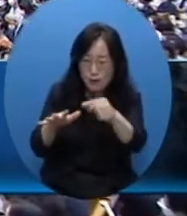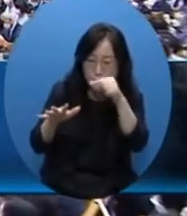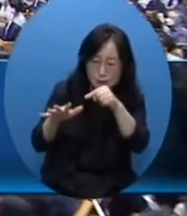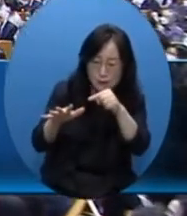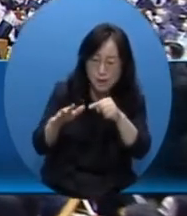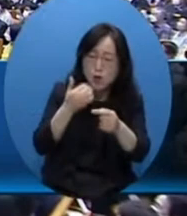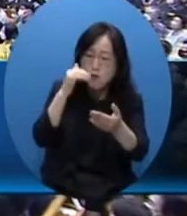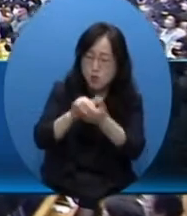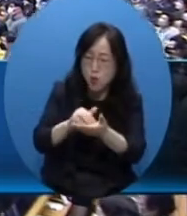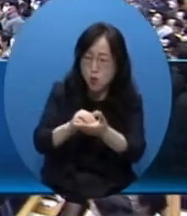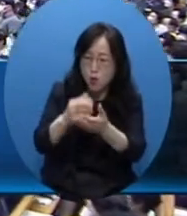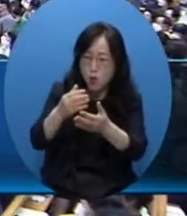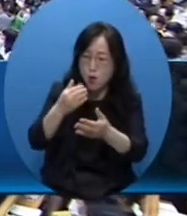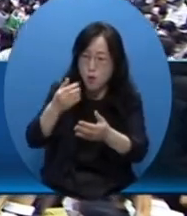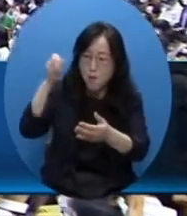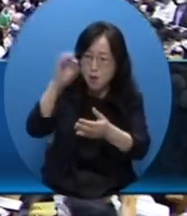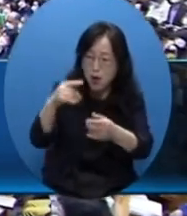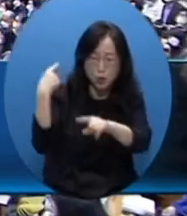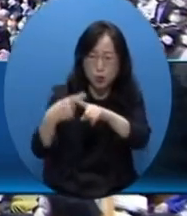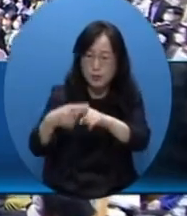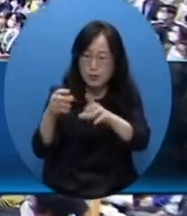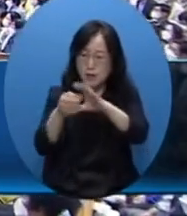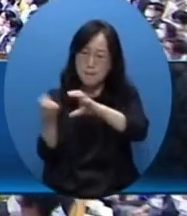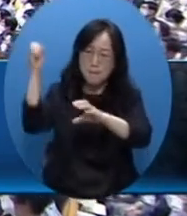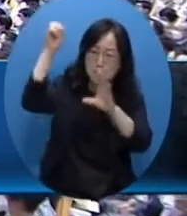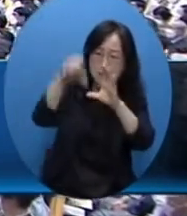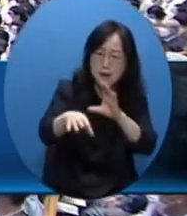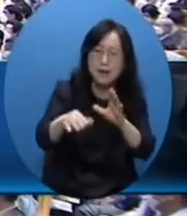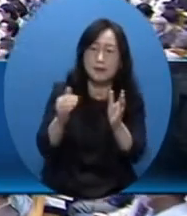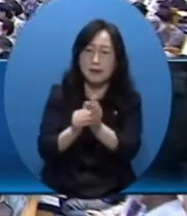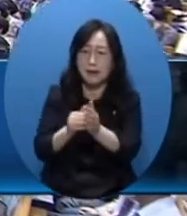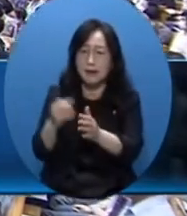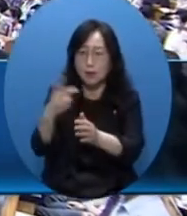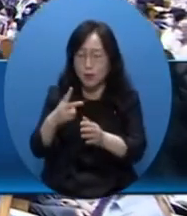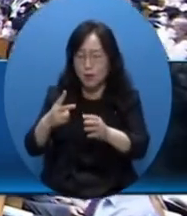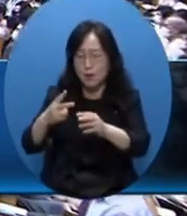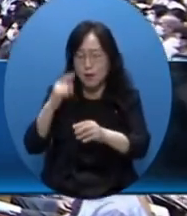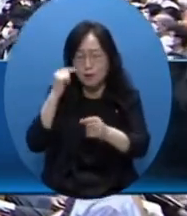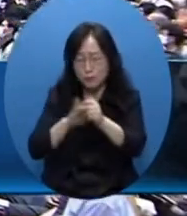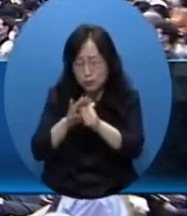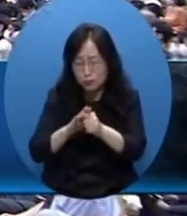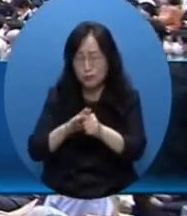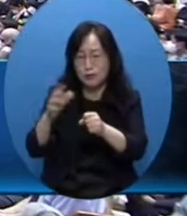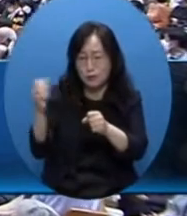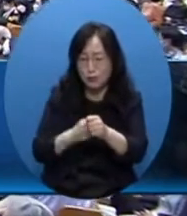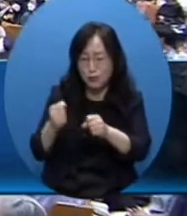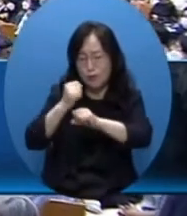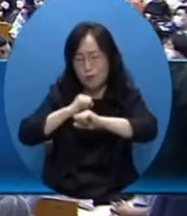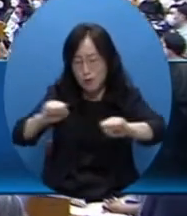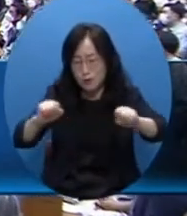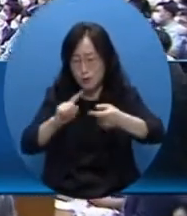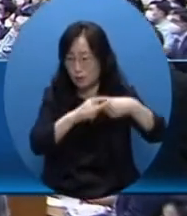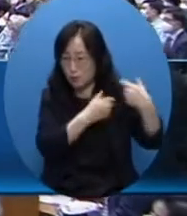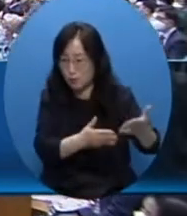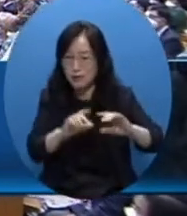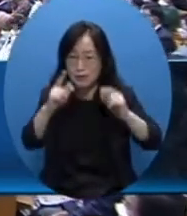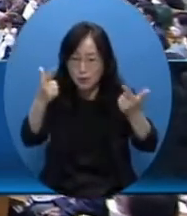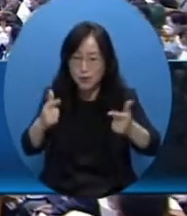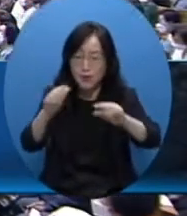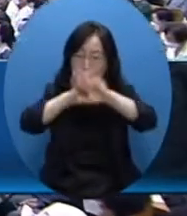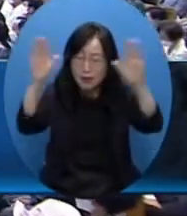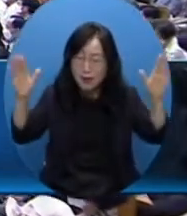물에 던진 같이 깊은 물에 던지시고 주께서는 주의 크신 긍휼로 그들을 광야에 버리지 아니하시고 낮에는